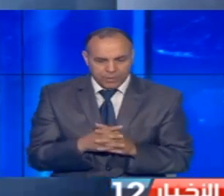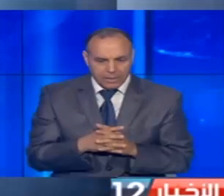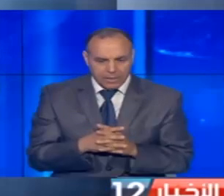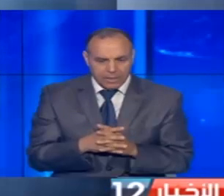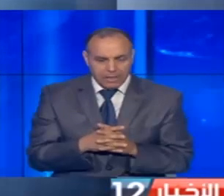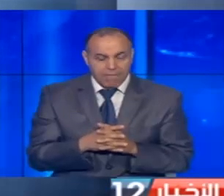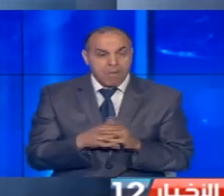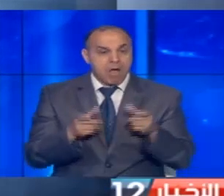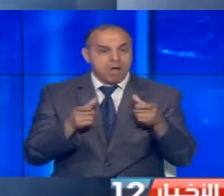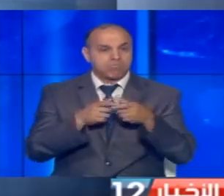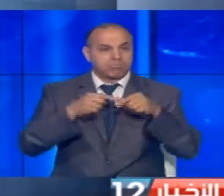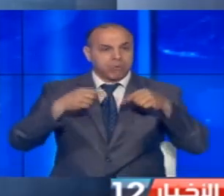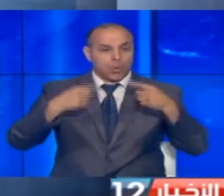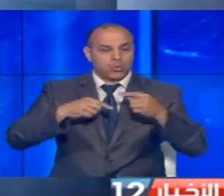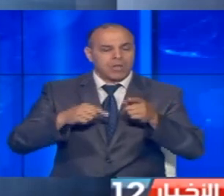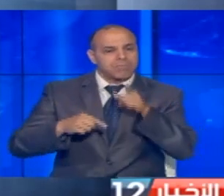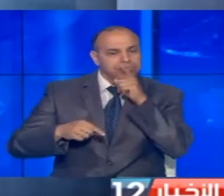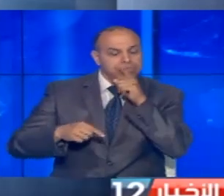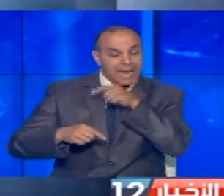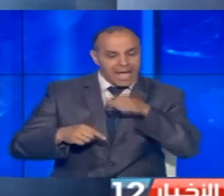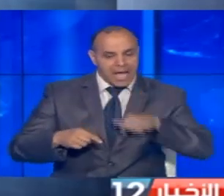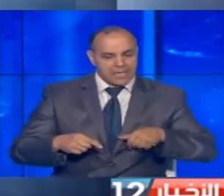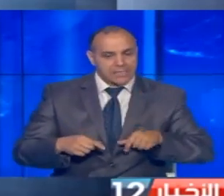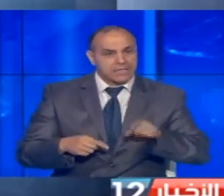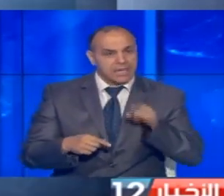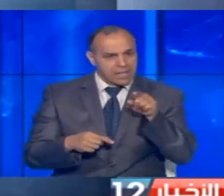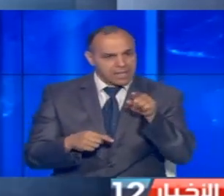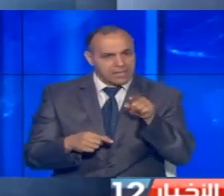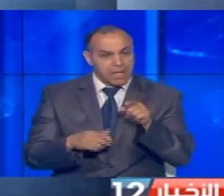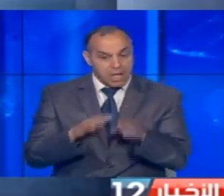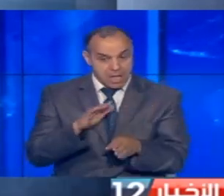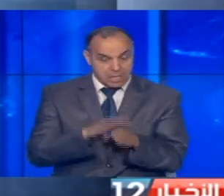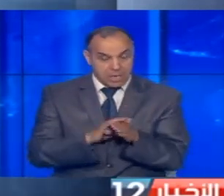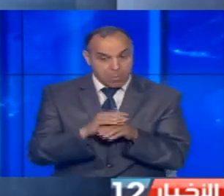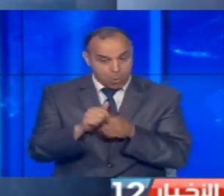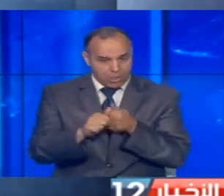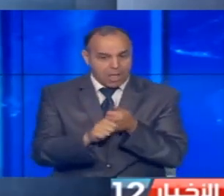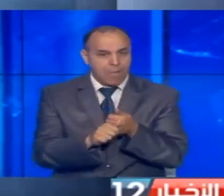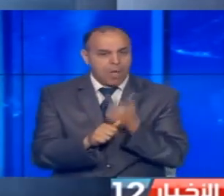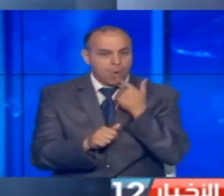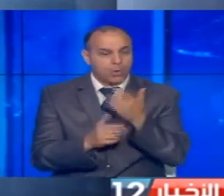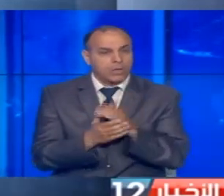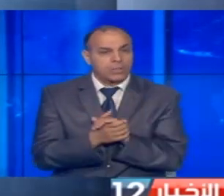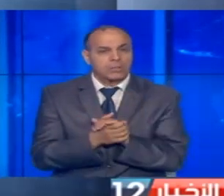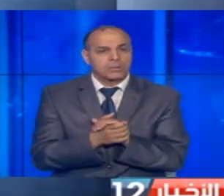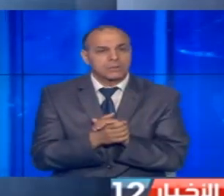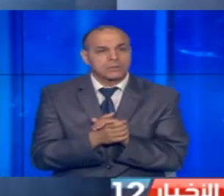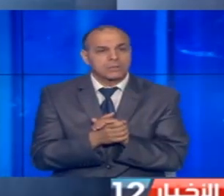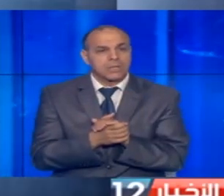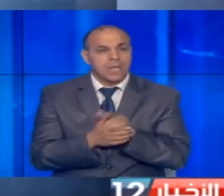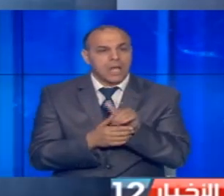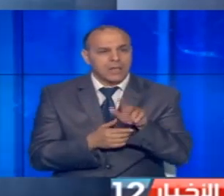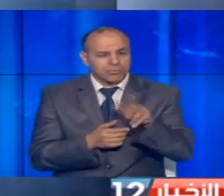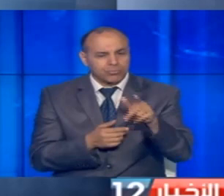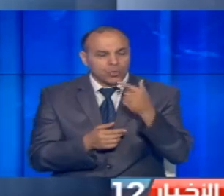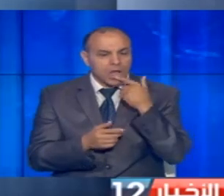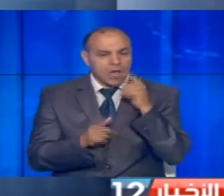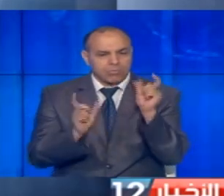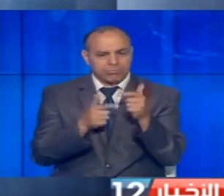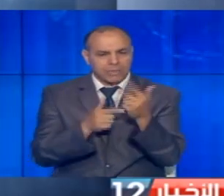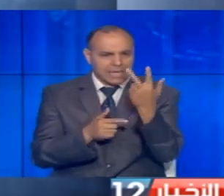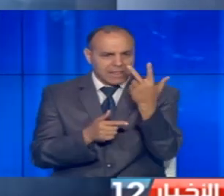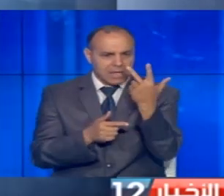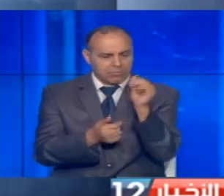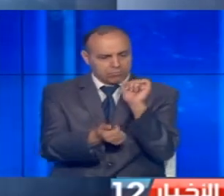الفرقة المركزية لمكافحة المخدرات للحرس الوطني، معناها انطلاقا من متابعة وفي عملية معناها تعتبر نوعية، تم إيقاف 3